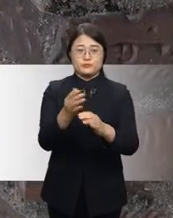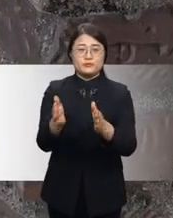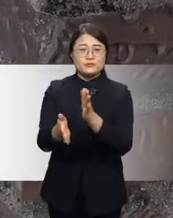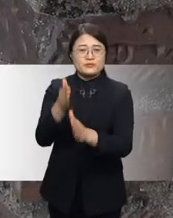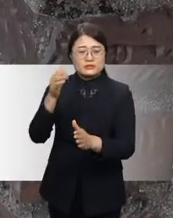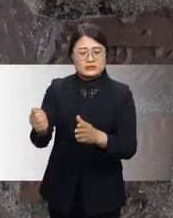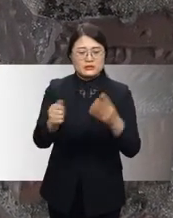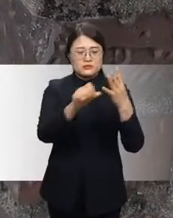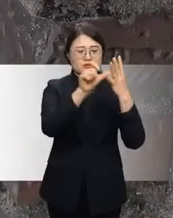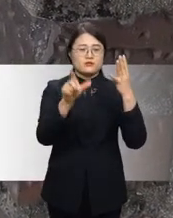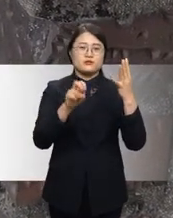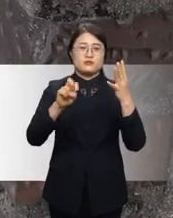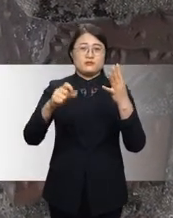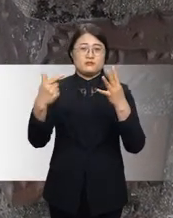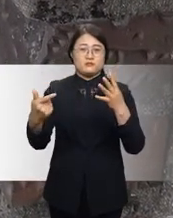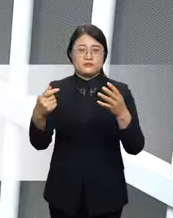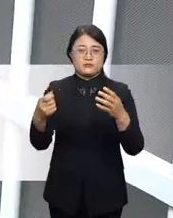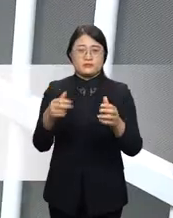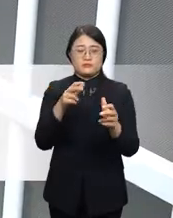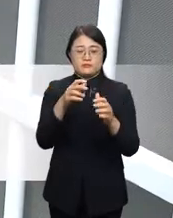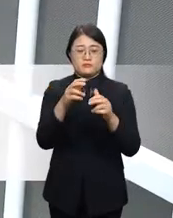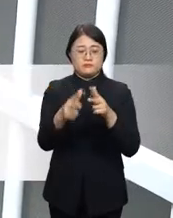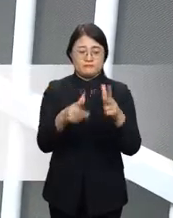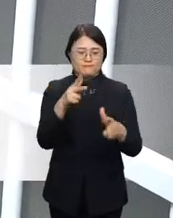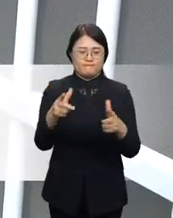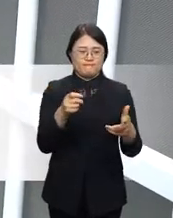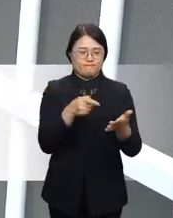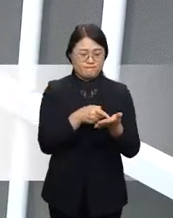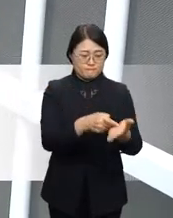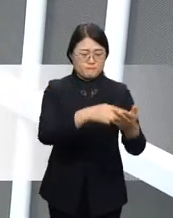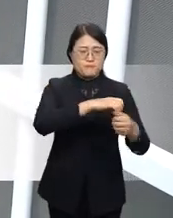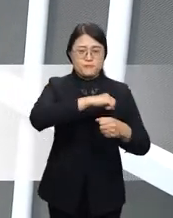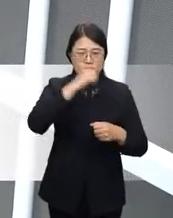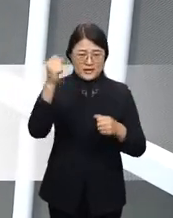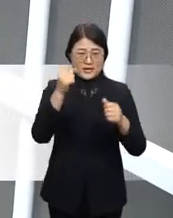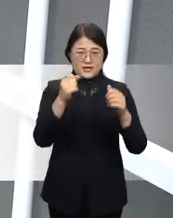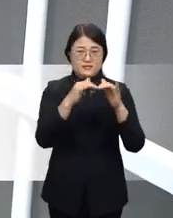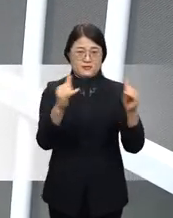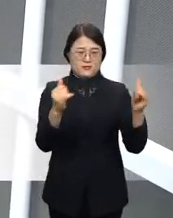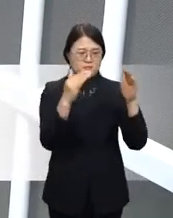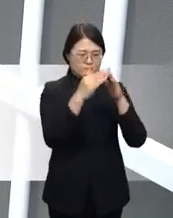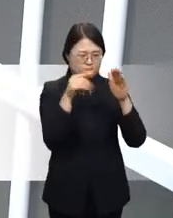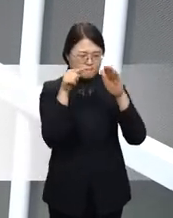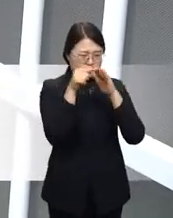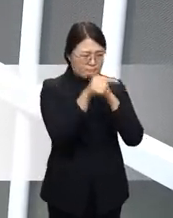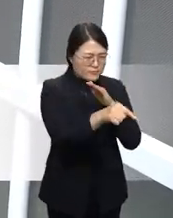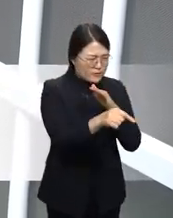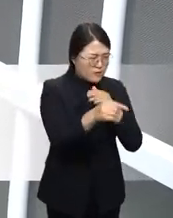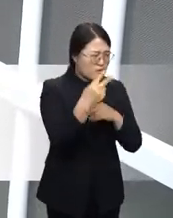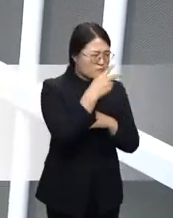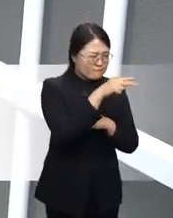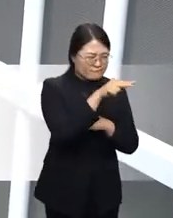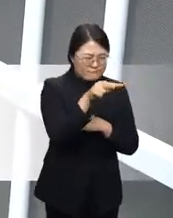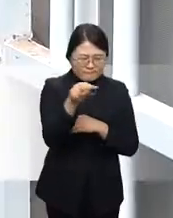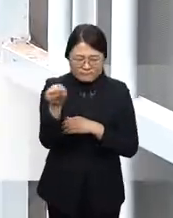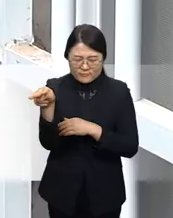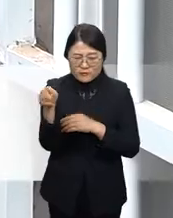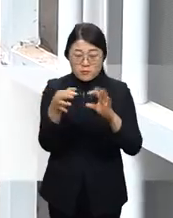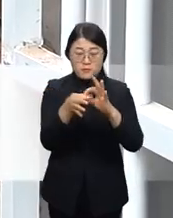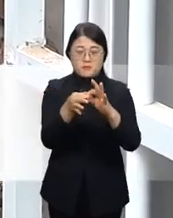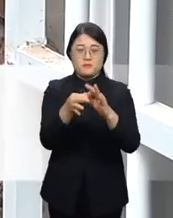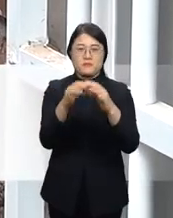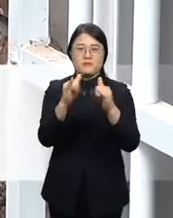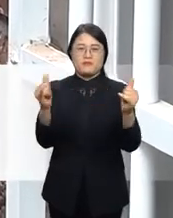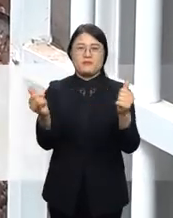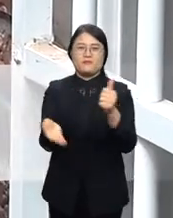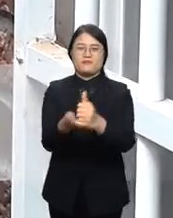4월 26일 신바람 사업 대상 가정을 직접 방문해 현장을 살피고 사업 관계자와 에어컨 설치